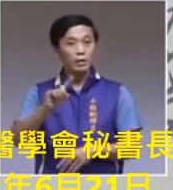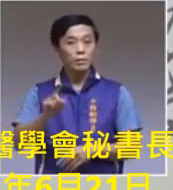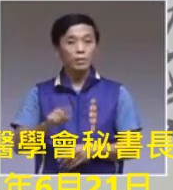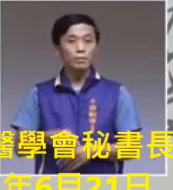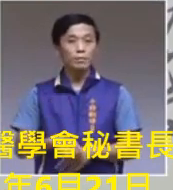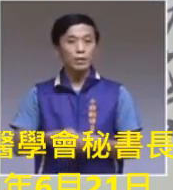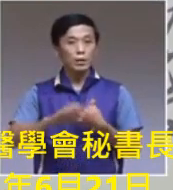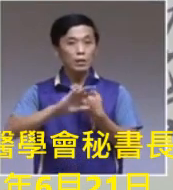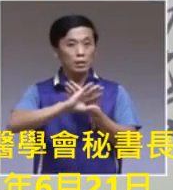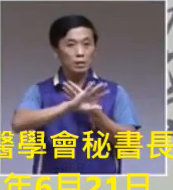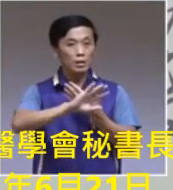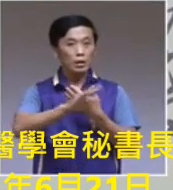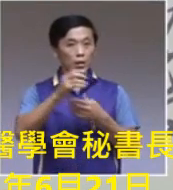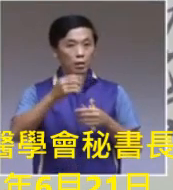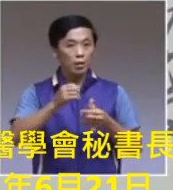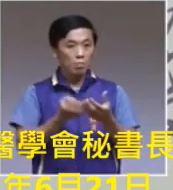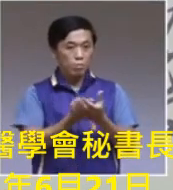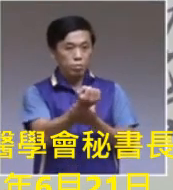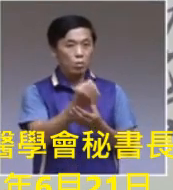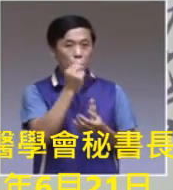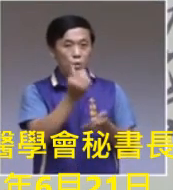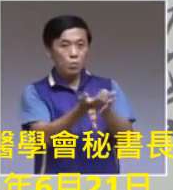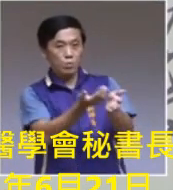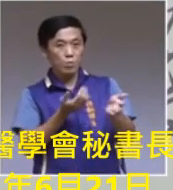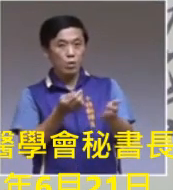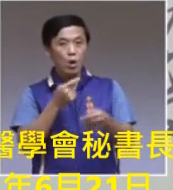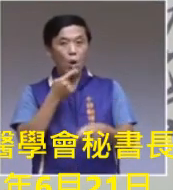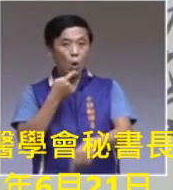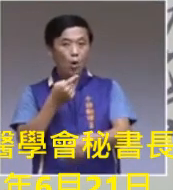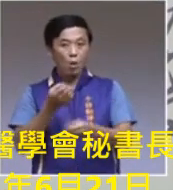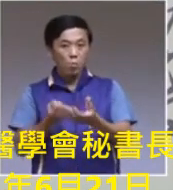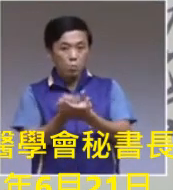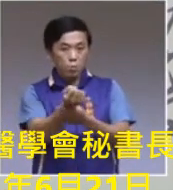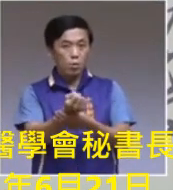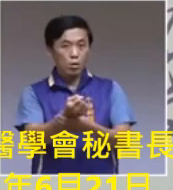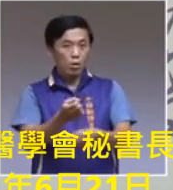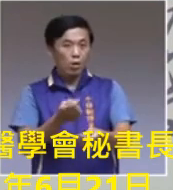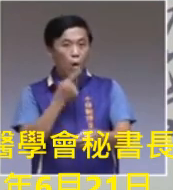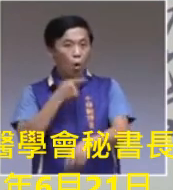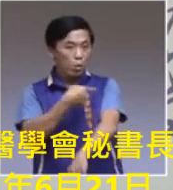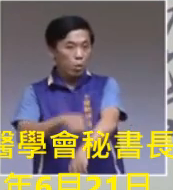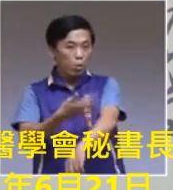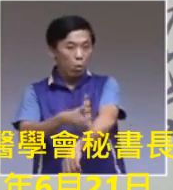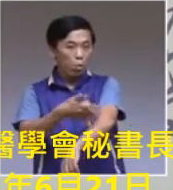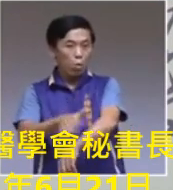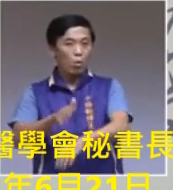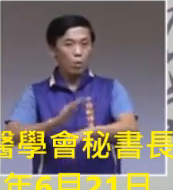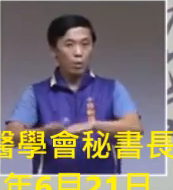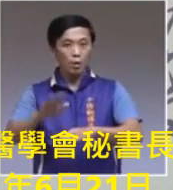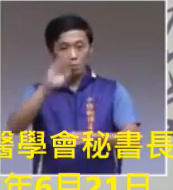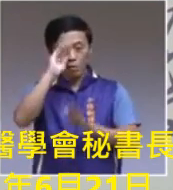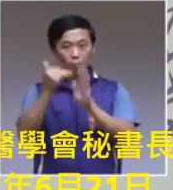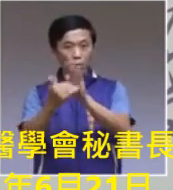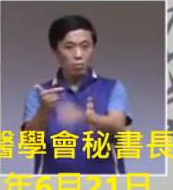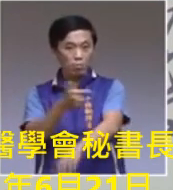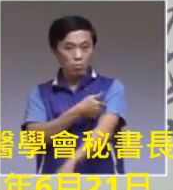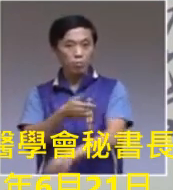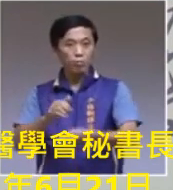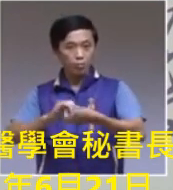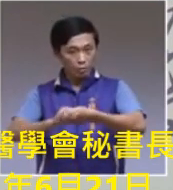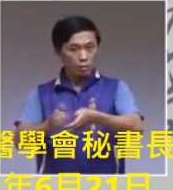并早产，还有实产的一个发生。所以在施打疫苗是有它的必要